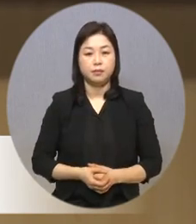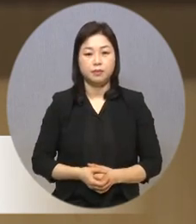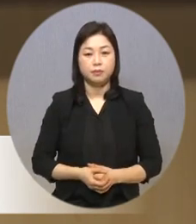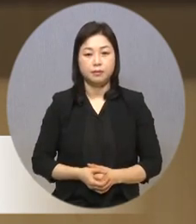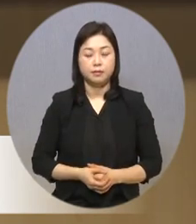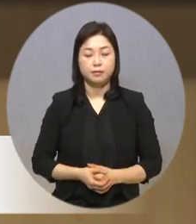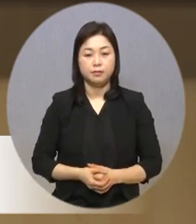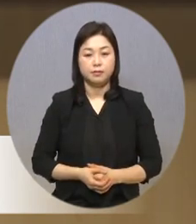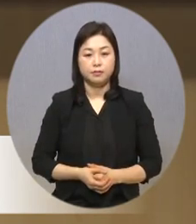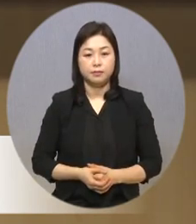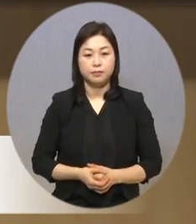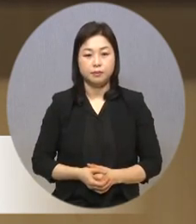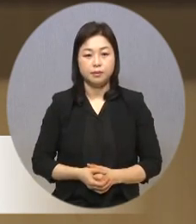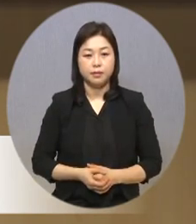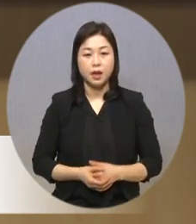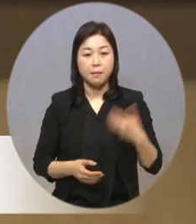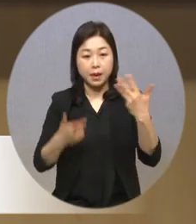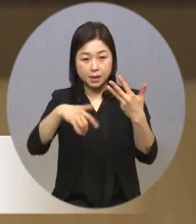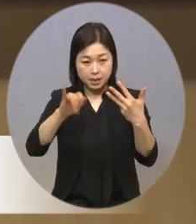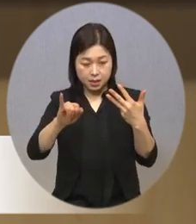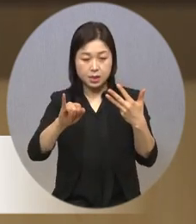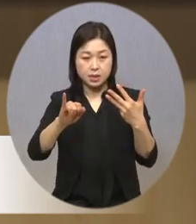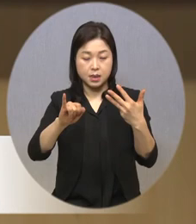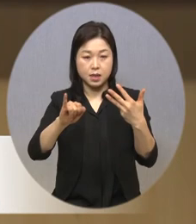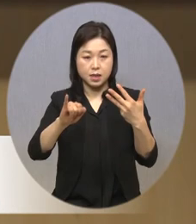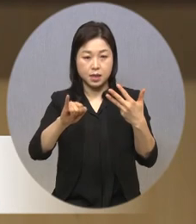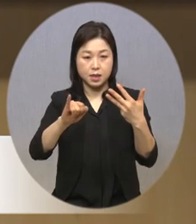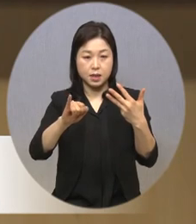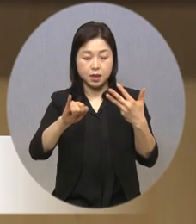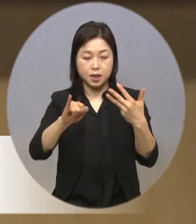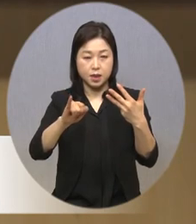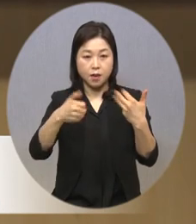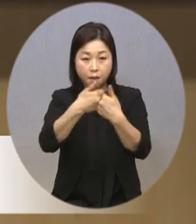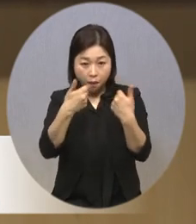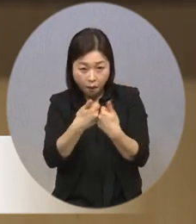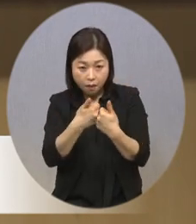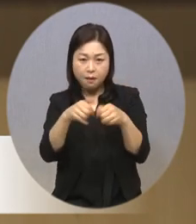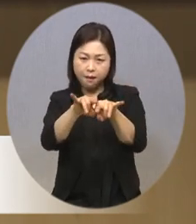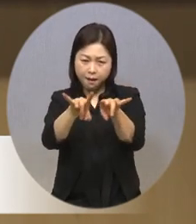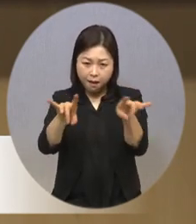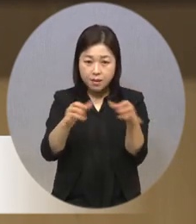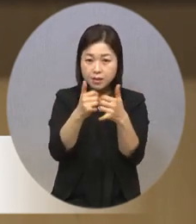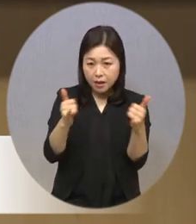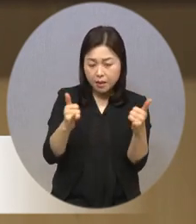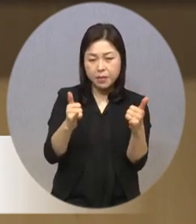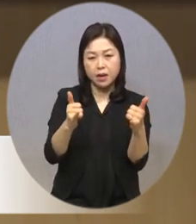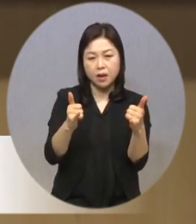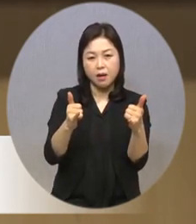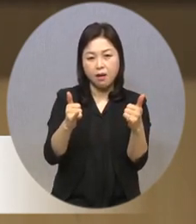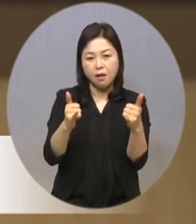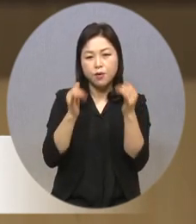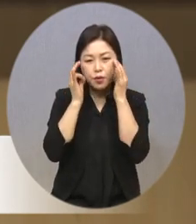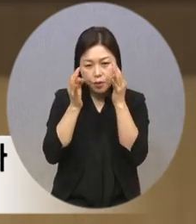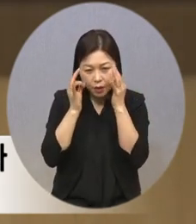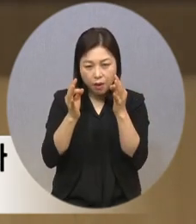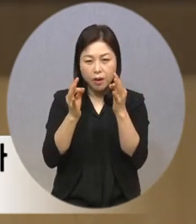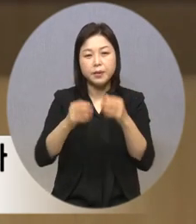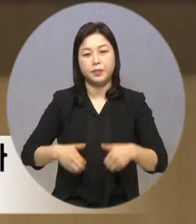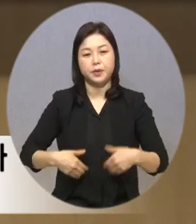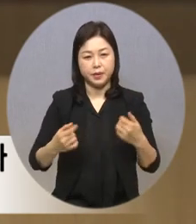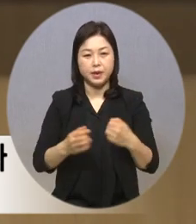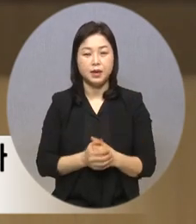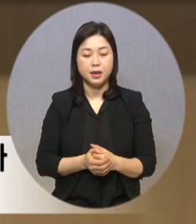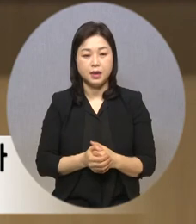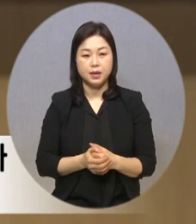이러한 과정에서 우리 제8기 의원 한 분 한 분이 큰 성원이 있어야 될 것으로 기대합니다.